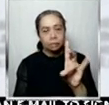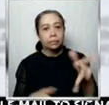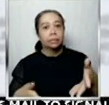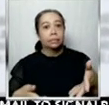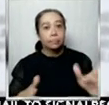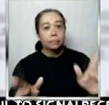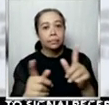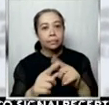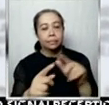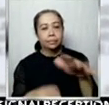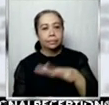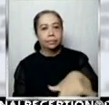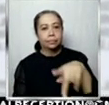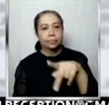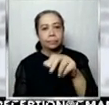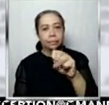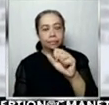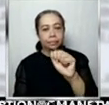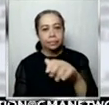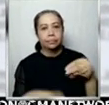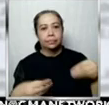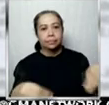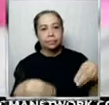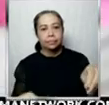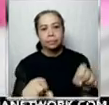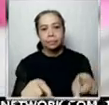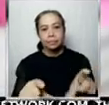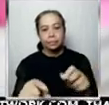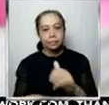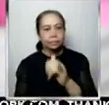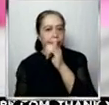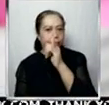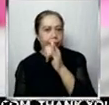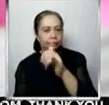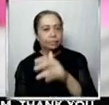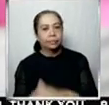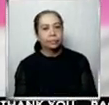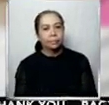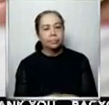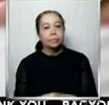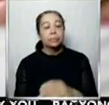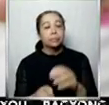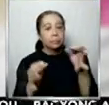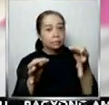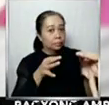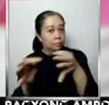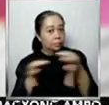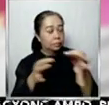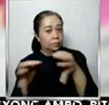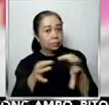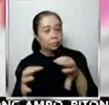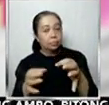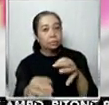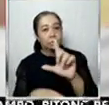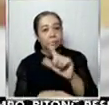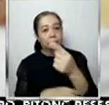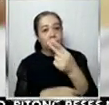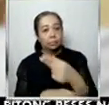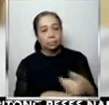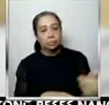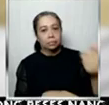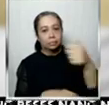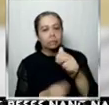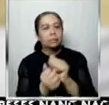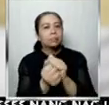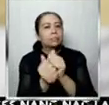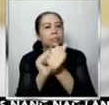mga taga-Pasay magbenta at uminom ng liquor products. Paglilinaw ng Pasay City LGU, inamyendahan lang